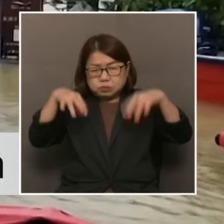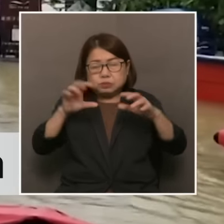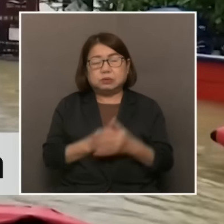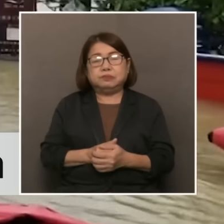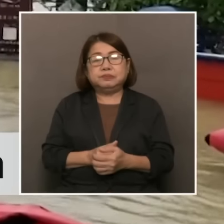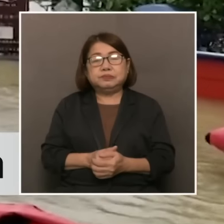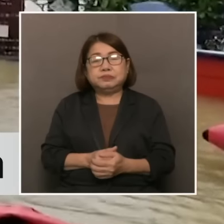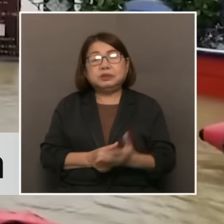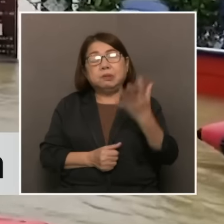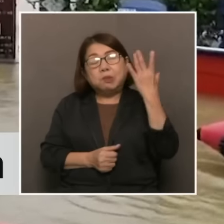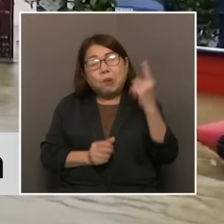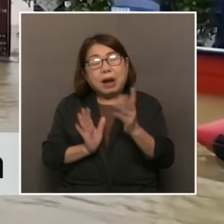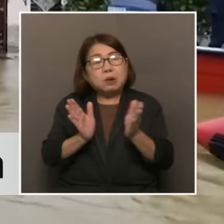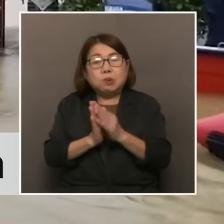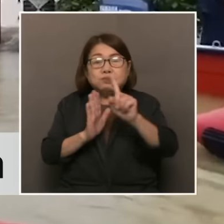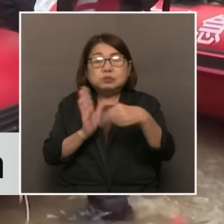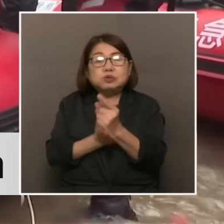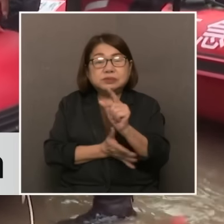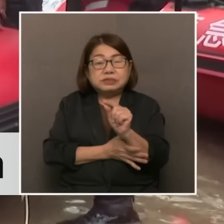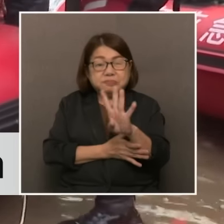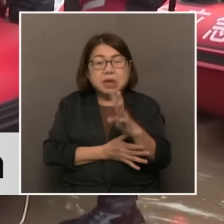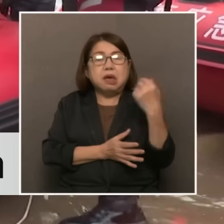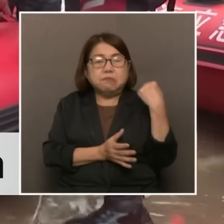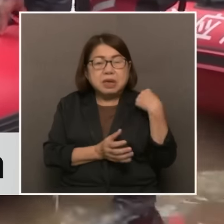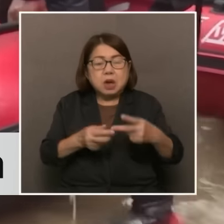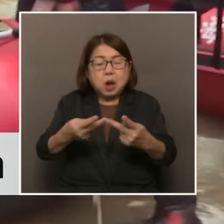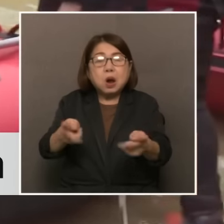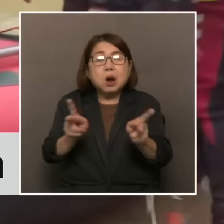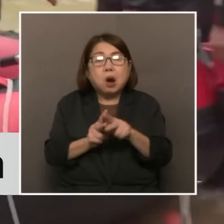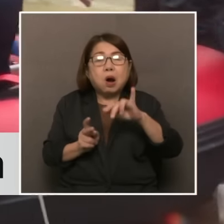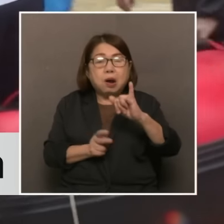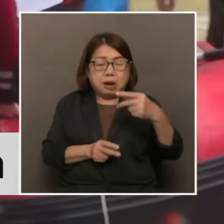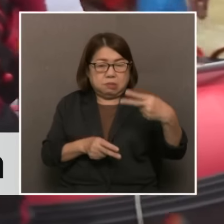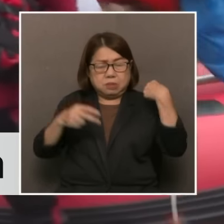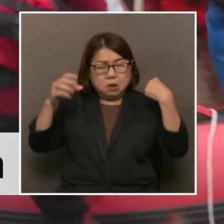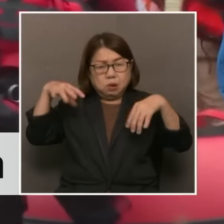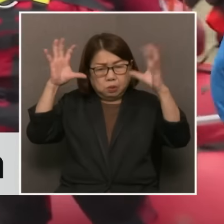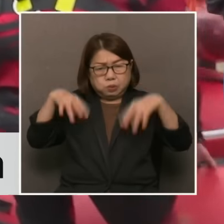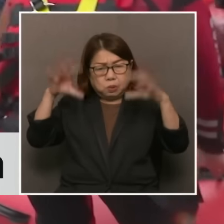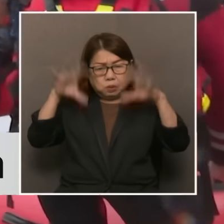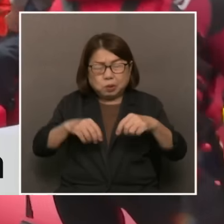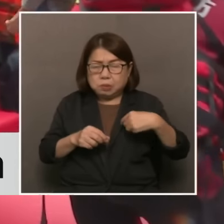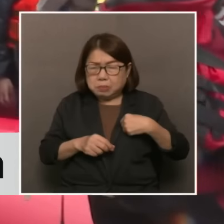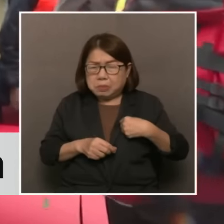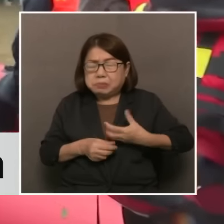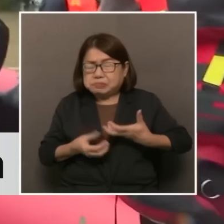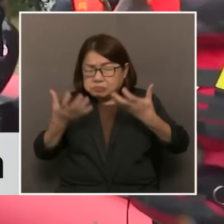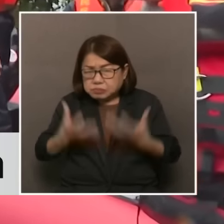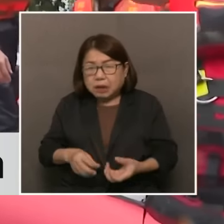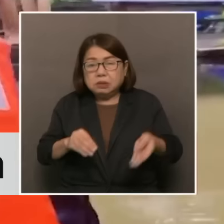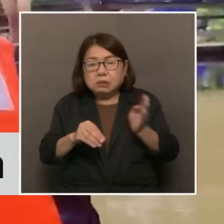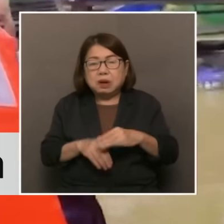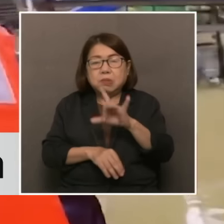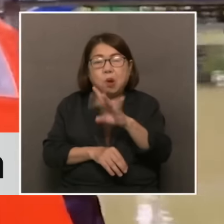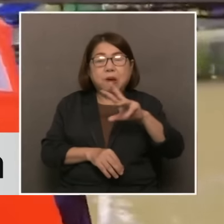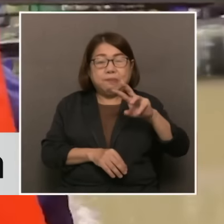24 ชั่วโงที่ผ่านมาหายหัมต้องพระเชินกับฝนตกหนักเพิ่มขึนอีก 100 มิิเมตรเพิ่มฝนกระทบจากฝ